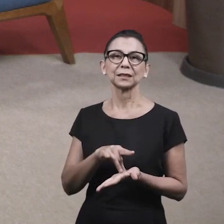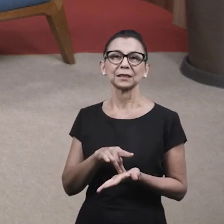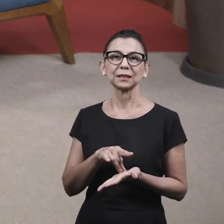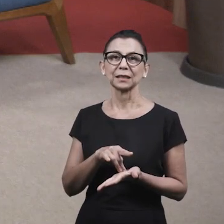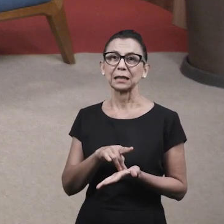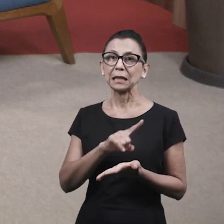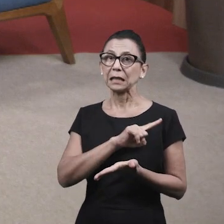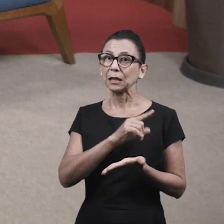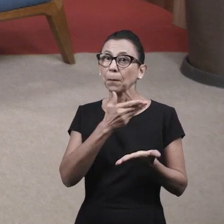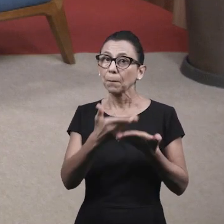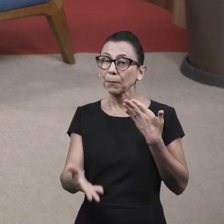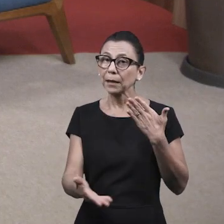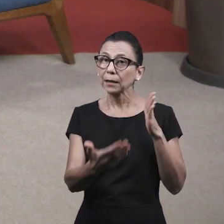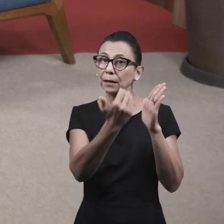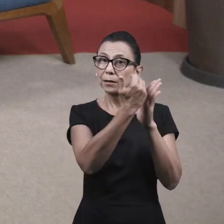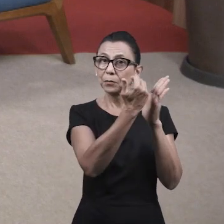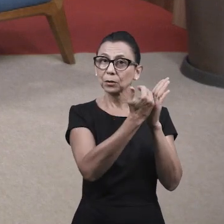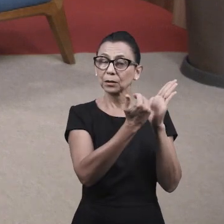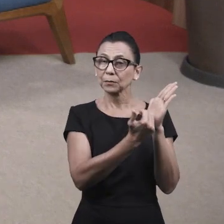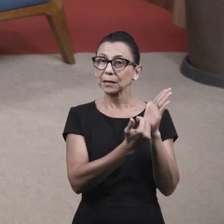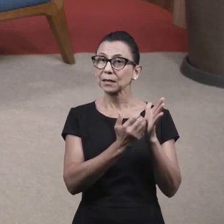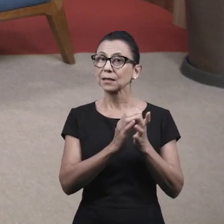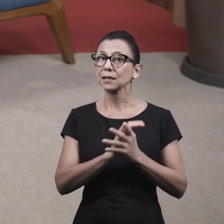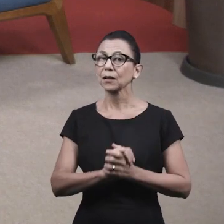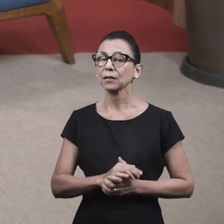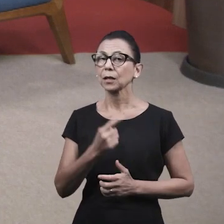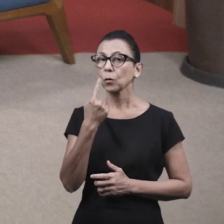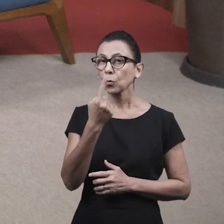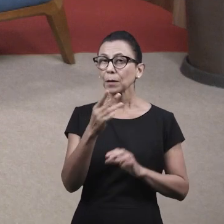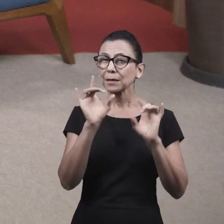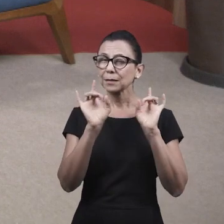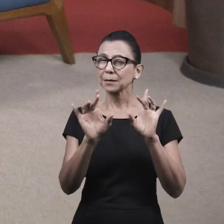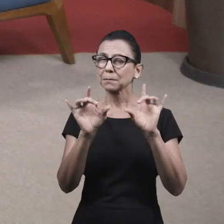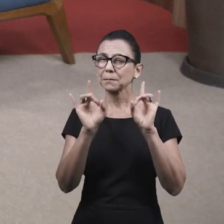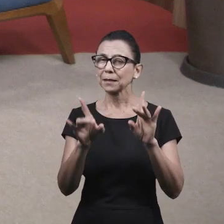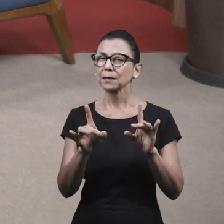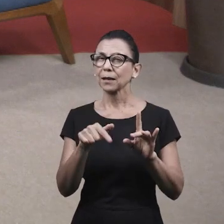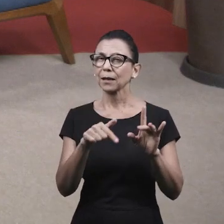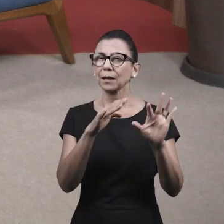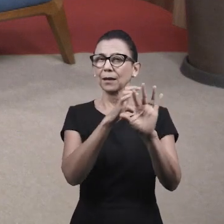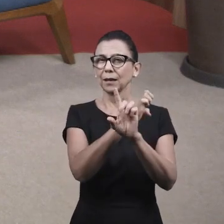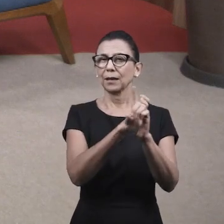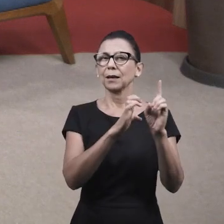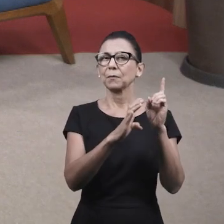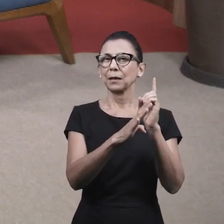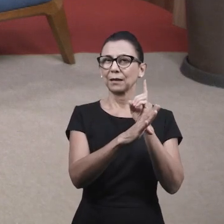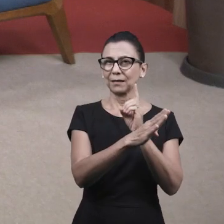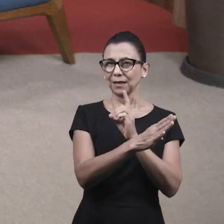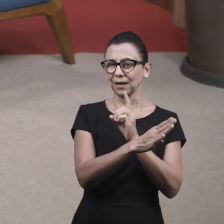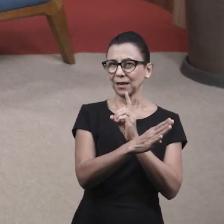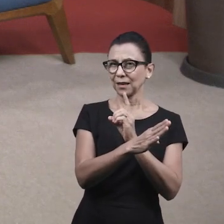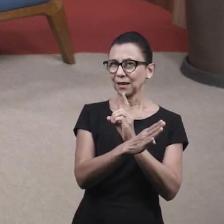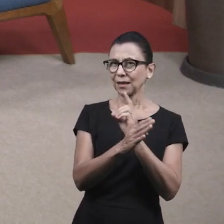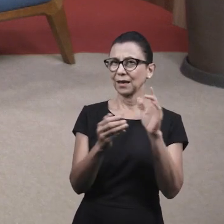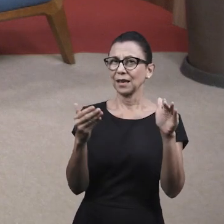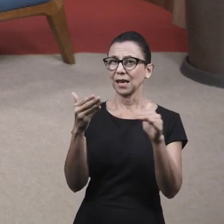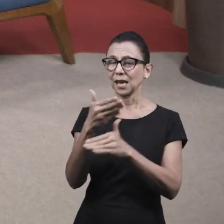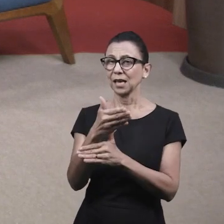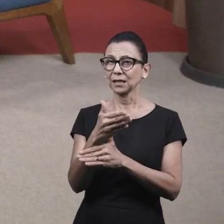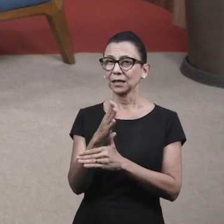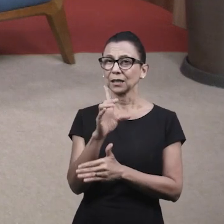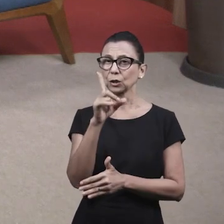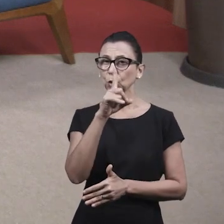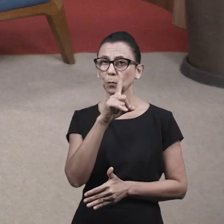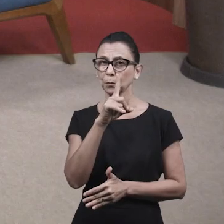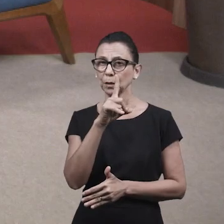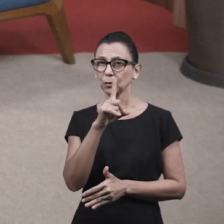notre programmation. Et attention, une de ces programmations est spéciale, l'école biblique dominicale qui est diffusée tous